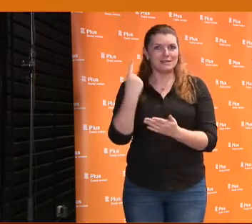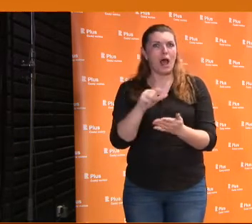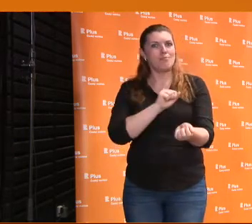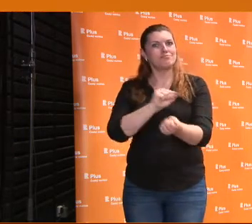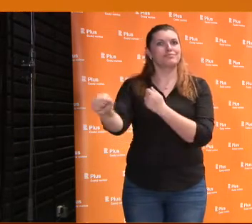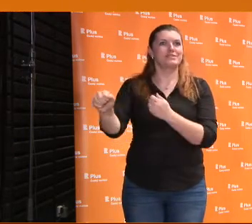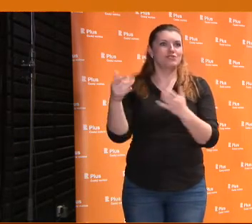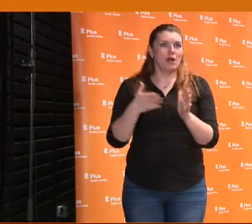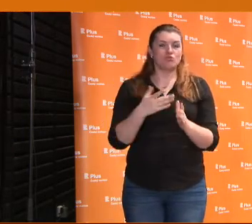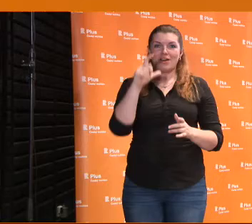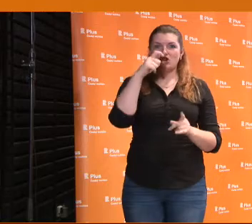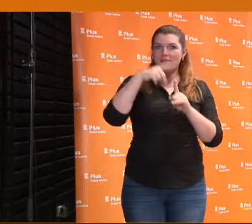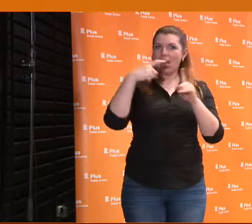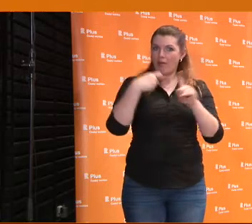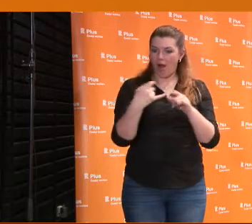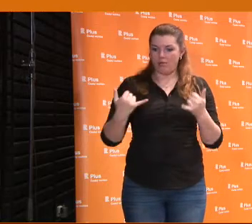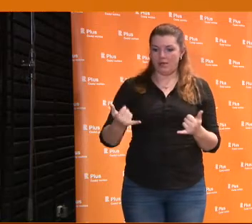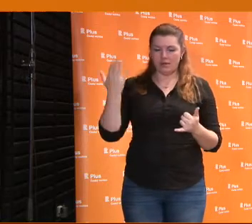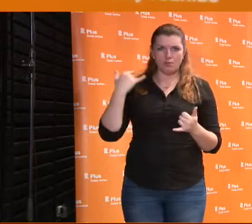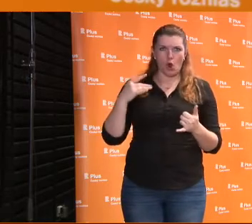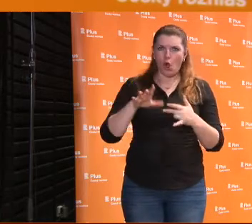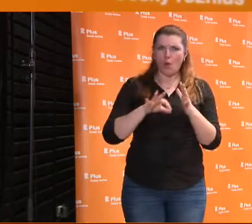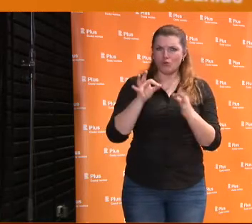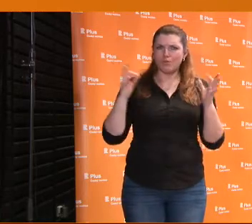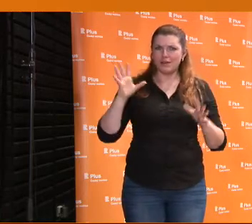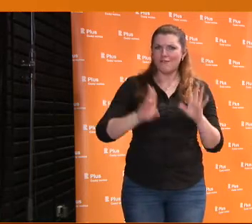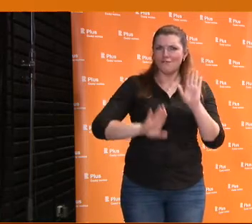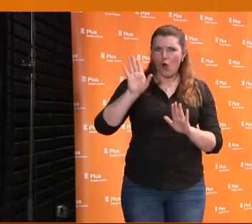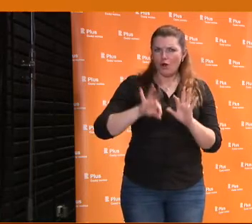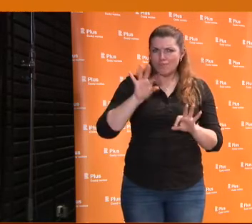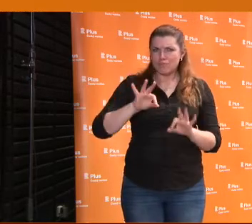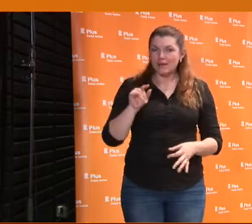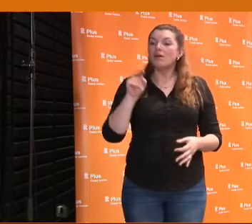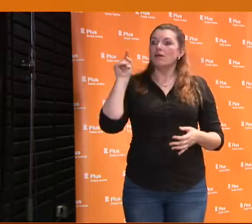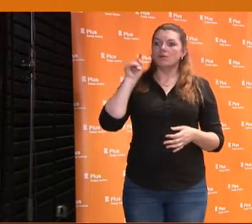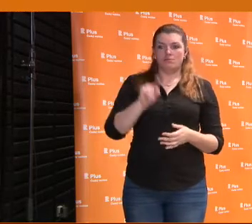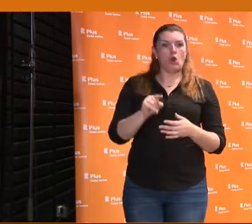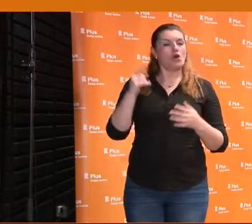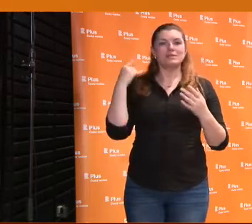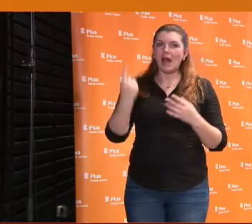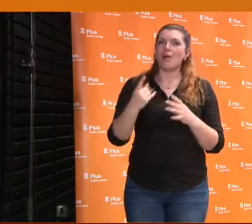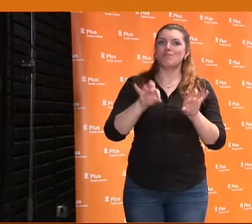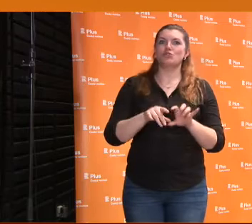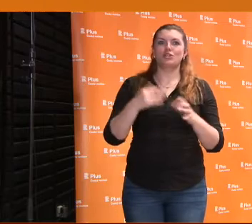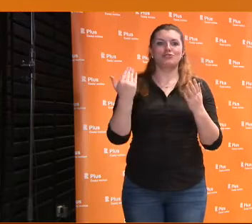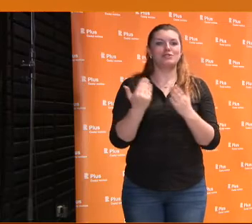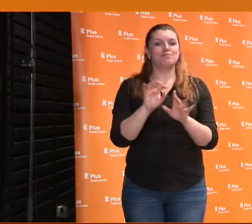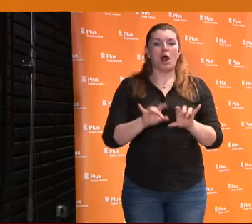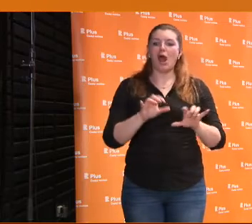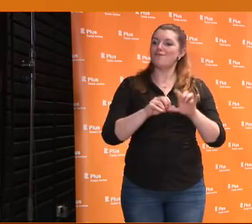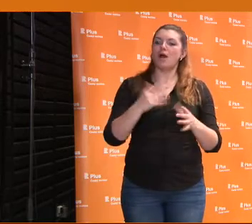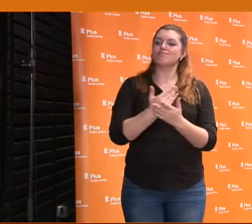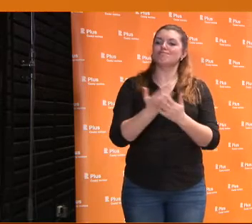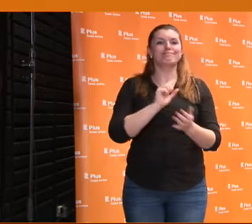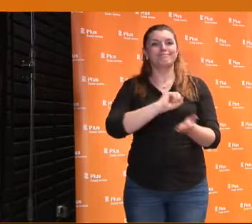zpravodajství informovala prostřednictvím právě počítači psaných zpráv. Máme roboty, kteří vlastně jsou schopni nakreslit obraz.